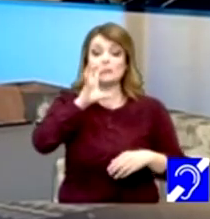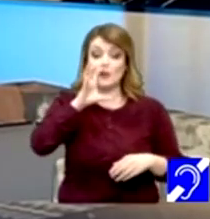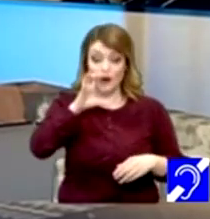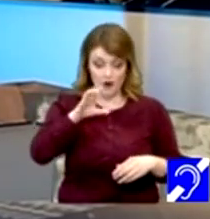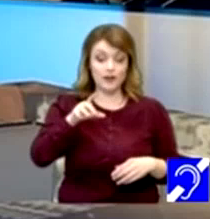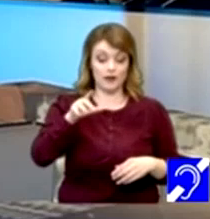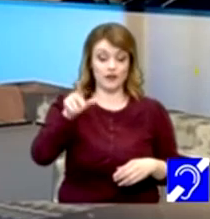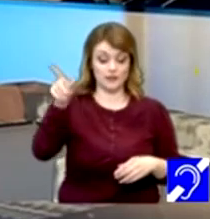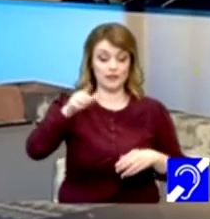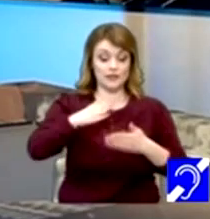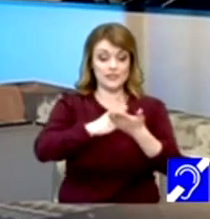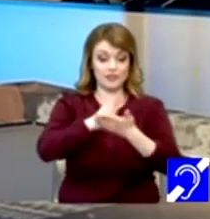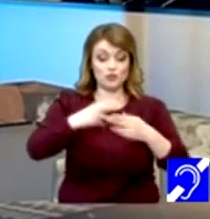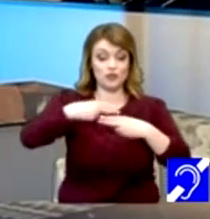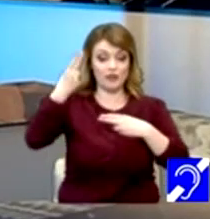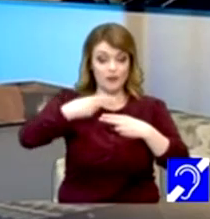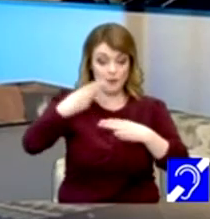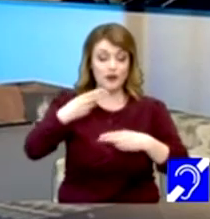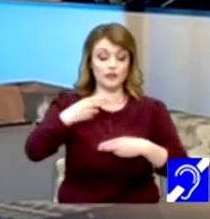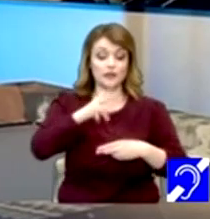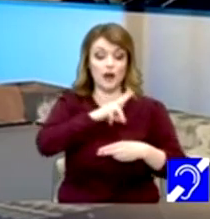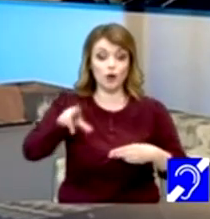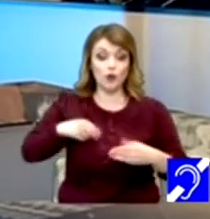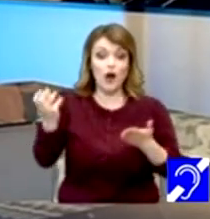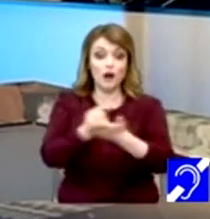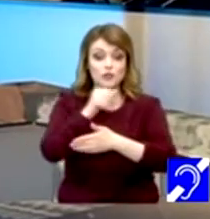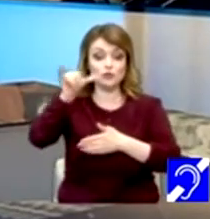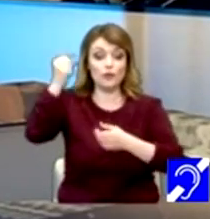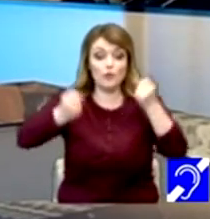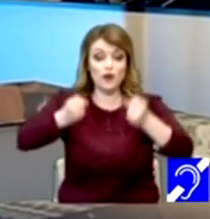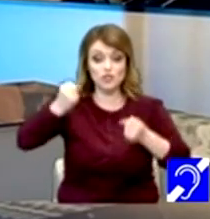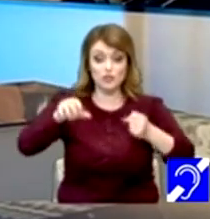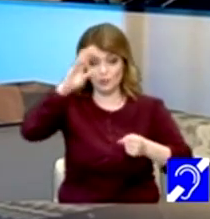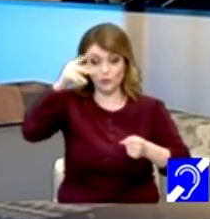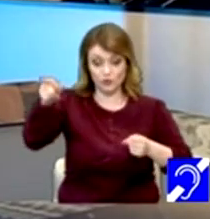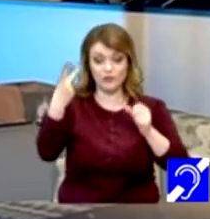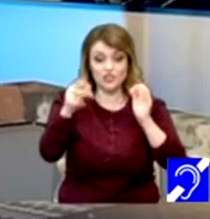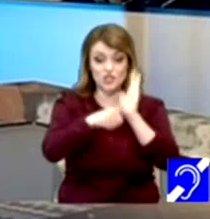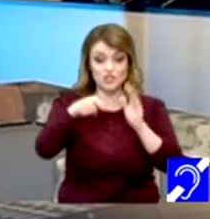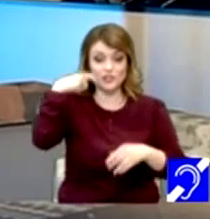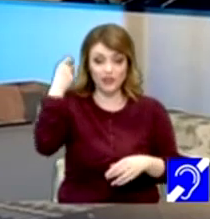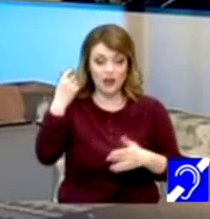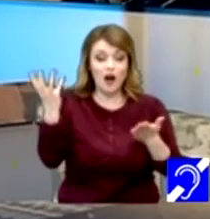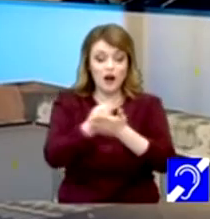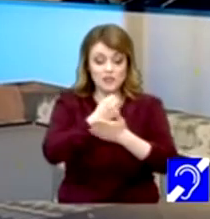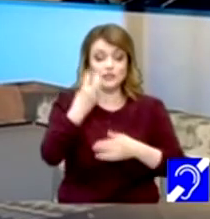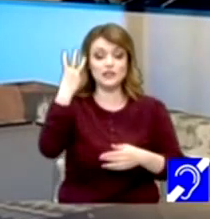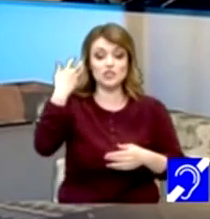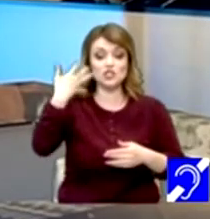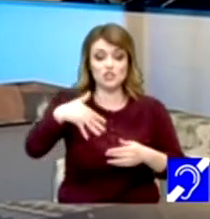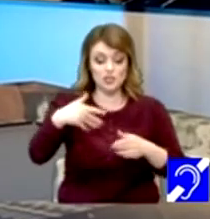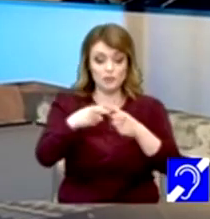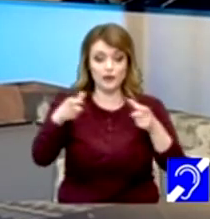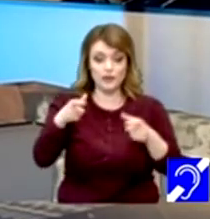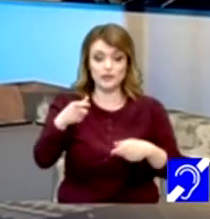în misiune de serviciu în vama de la Giurgiulești a găsit în mașina bărbatului de 26 de ani 350 de pachete de